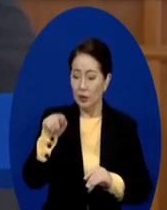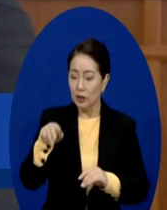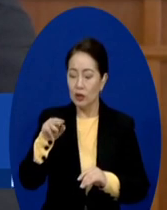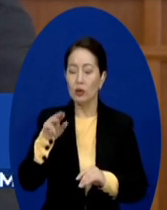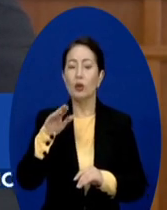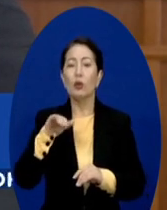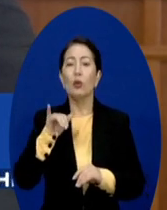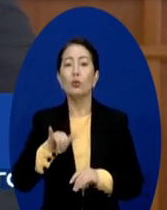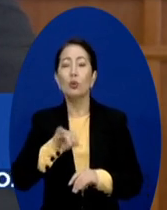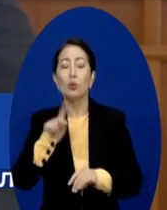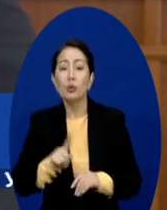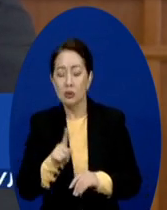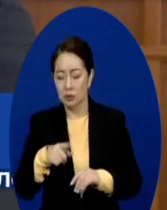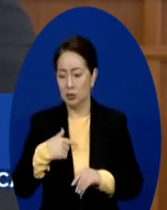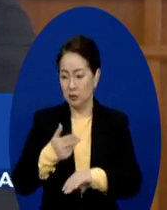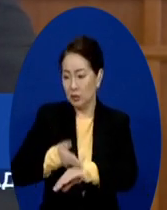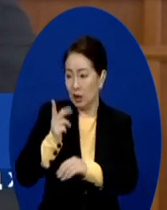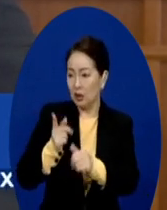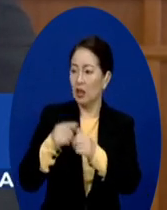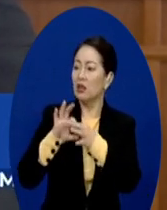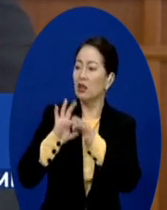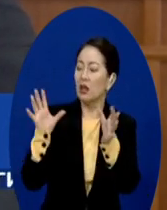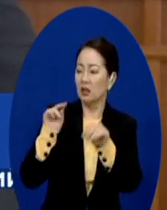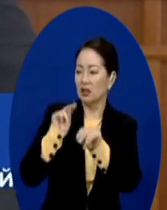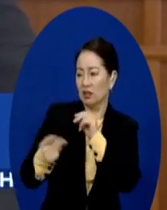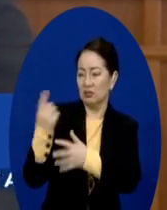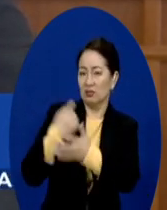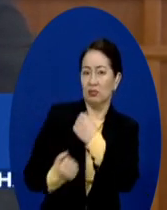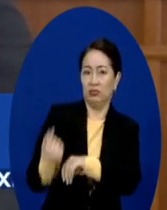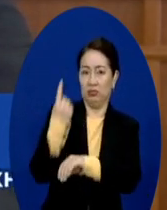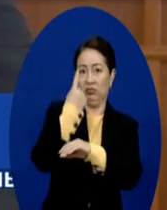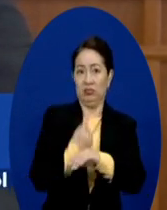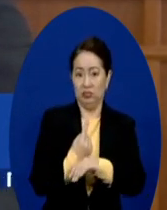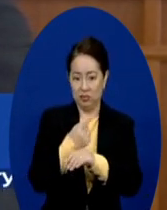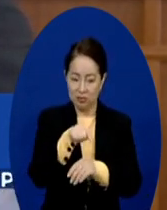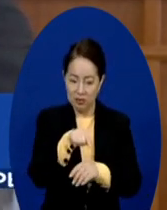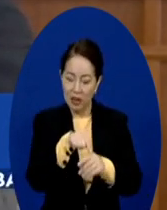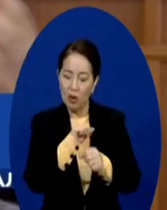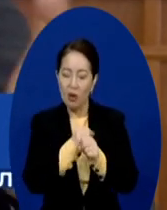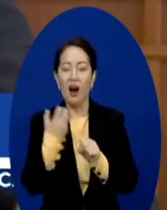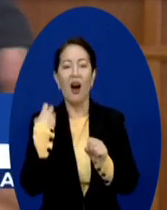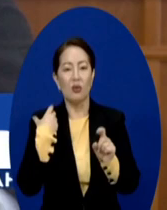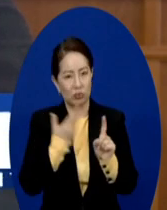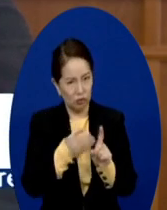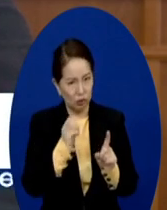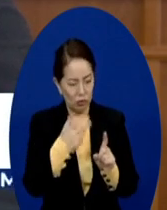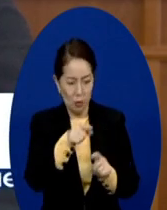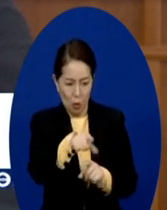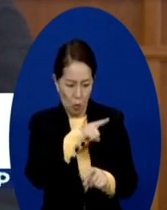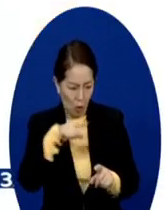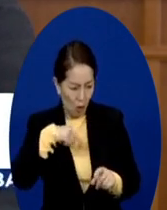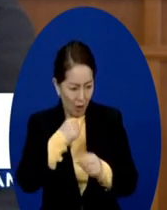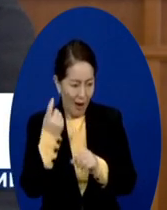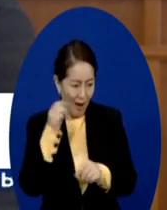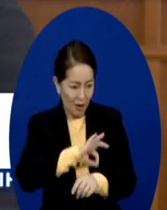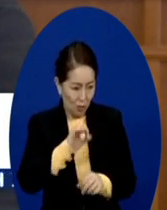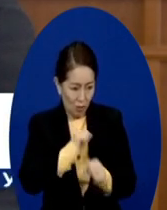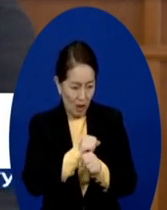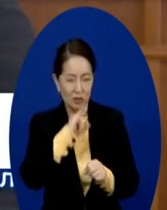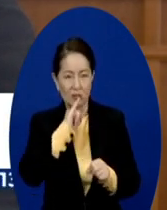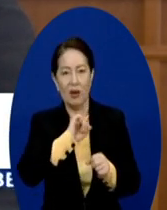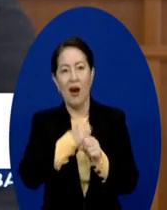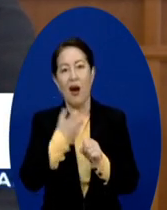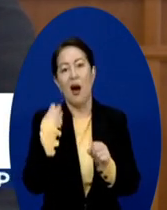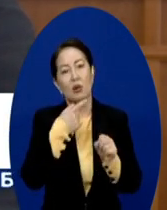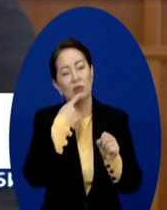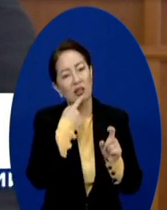гүйцэд захирал нь нээлттэй сонгож шалгуултаар гарч ирдэг. Эргээд хариуцлагын механизм ажилдаг. Үнэхээр ашиггүй ажиллаж байгаа тэр хүнтэй хариуцлага ирдэг. Тэгэхээр энэ